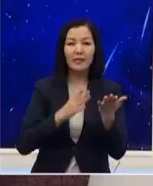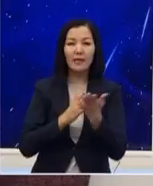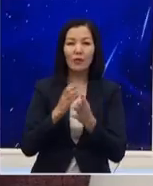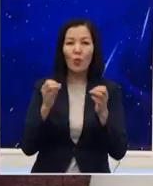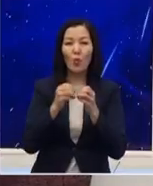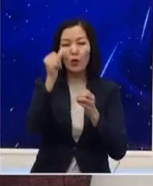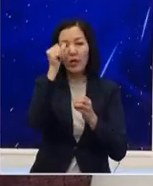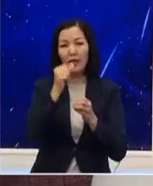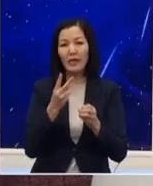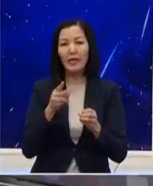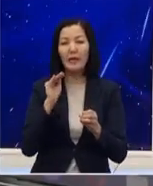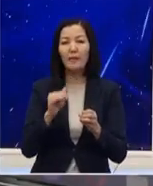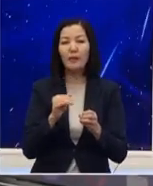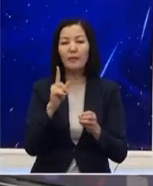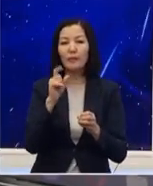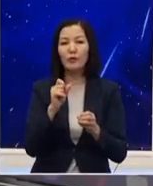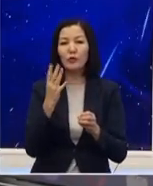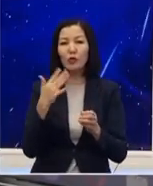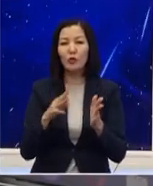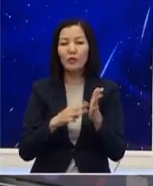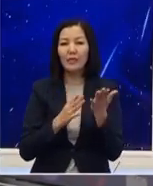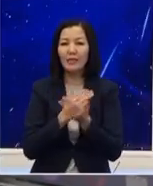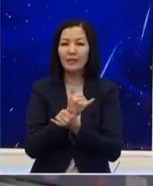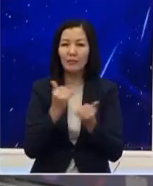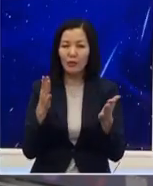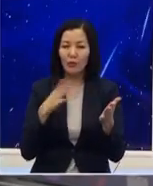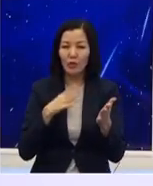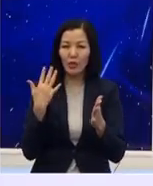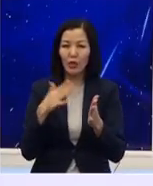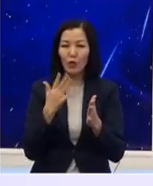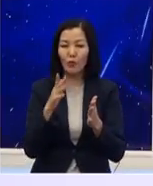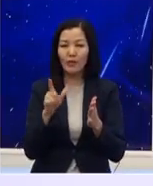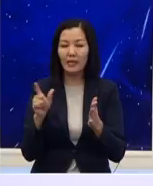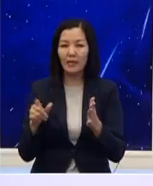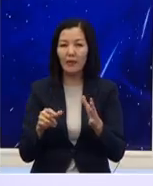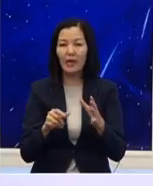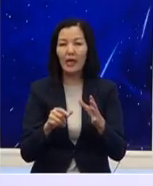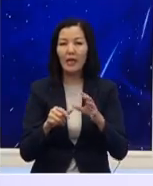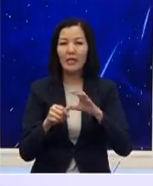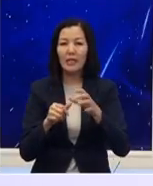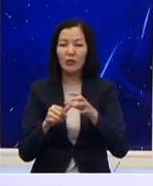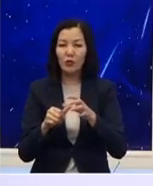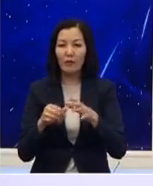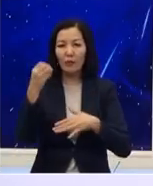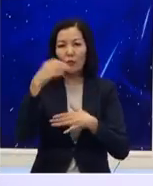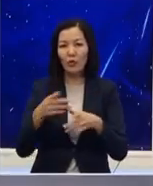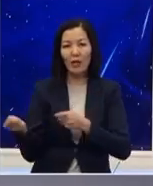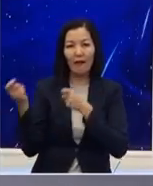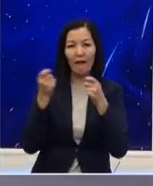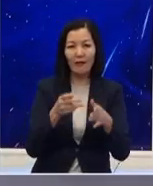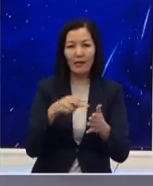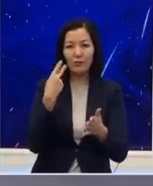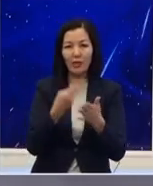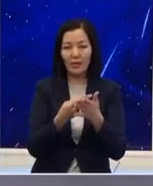облыстан 2158 шақырту түсіп қызмет көрсеткен. Оның 55 науқасы тікұшақпен қажетті орталыққа жеткізілді. Жалпы